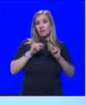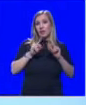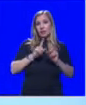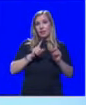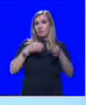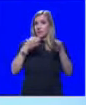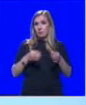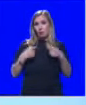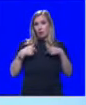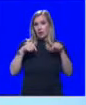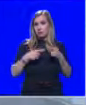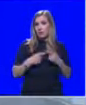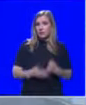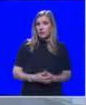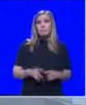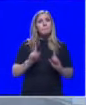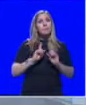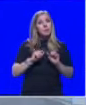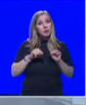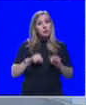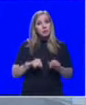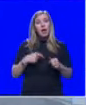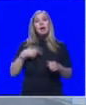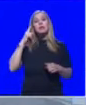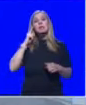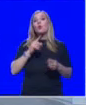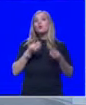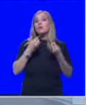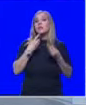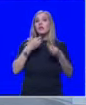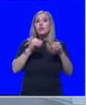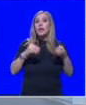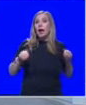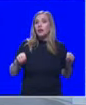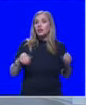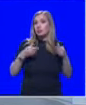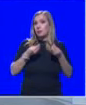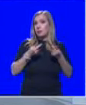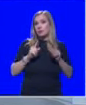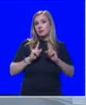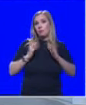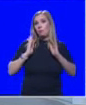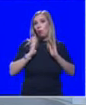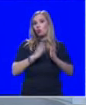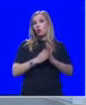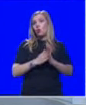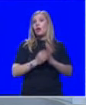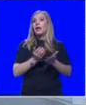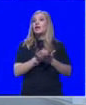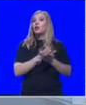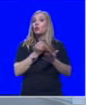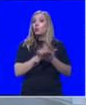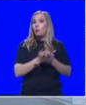възпитано и не е за ефир. Вижте. Не дейте така сега. Знаете много добре за какво се харчат парите и те не са в посока икономически растеж.